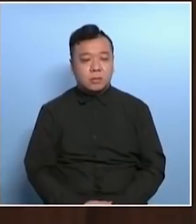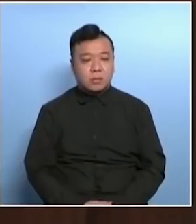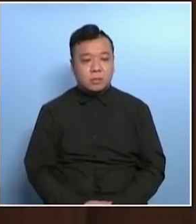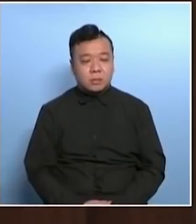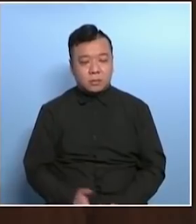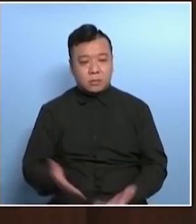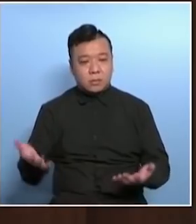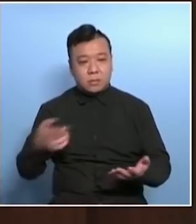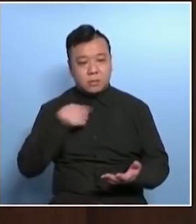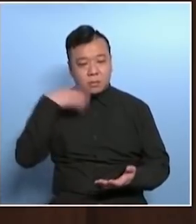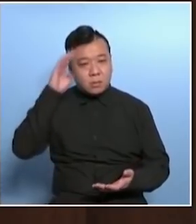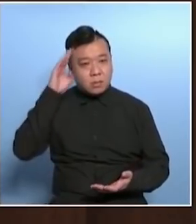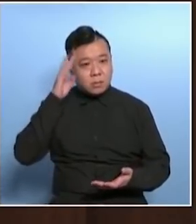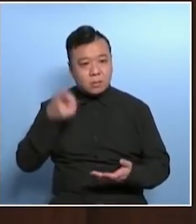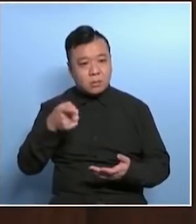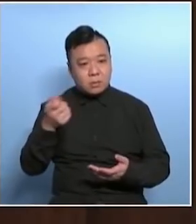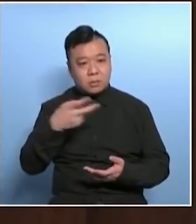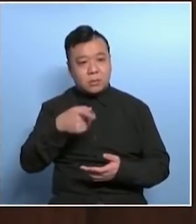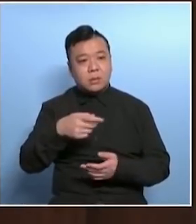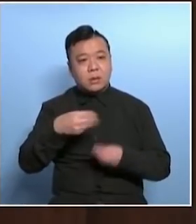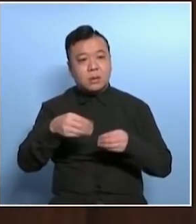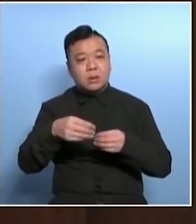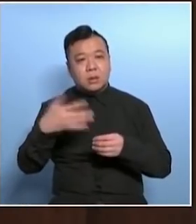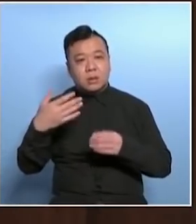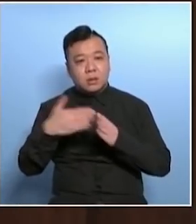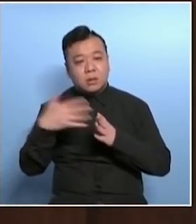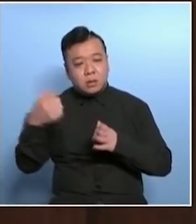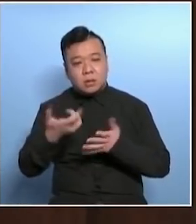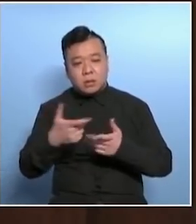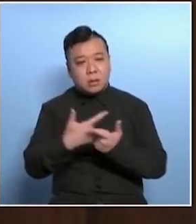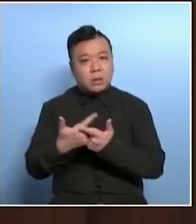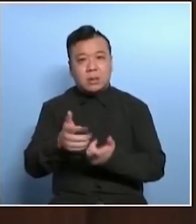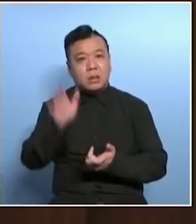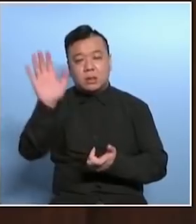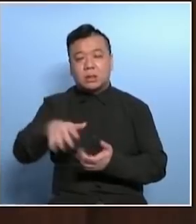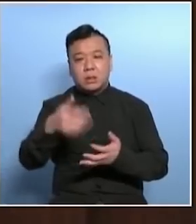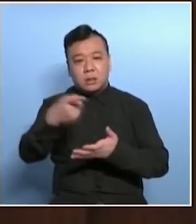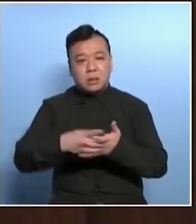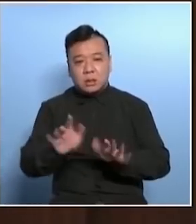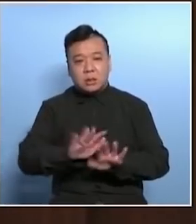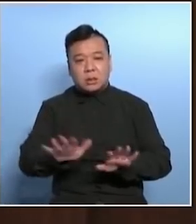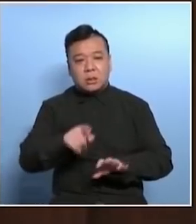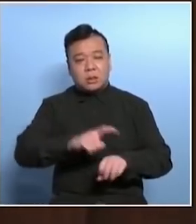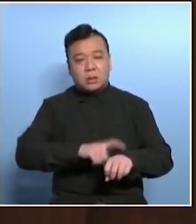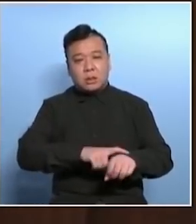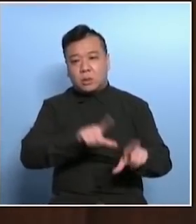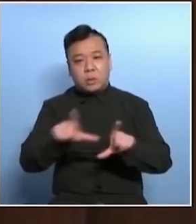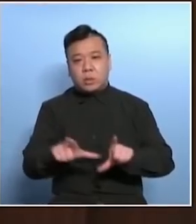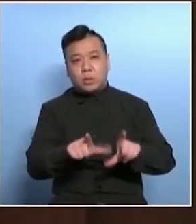各位議員，我覺得沒有，現在教育局官員已經在這裡了，沒有需要糾纏這些程序問題，已經經過了。